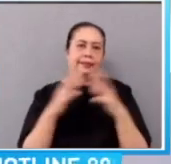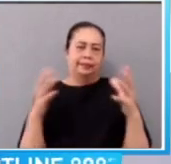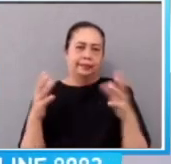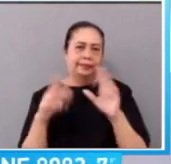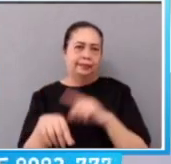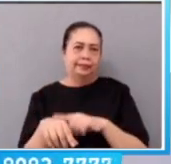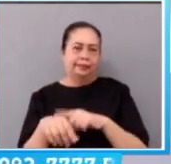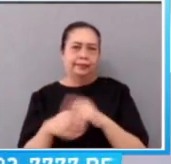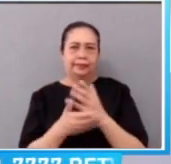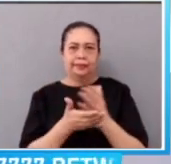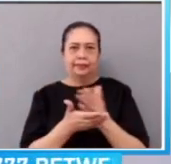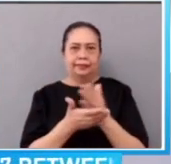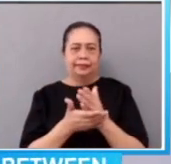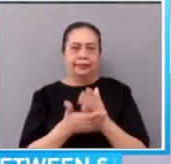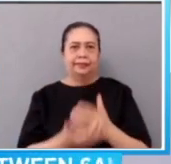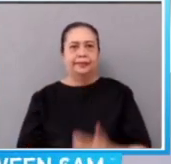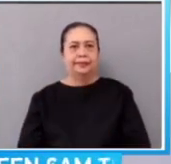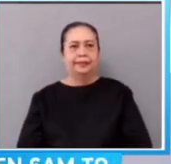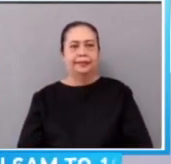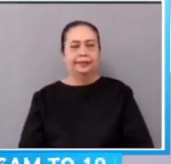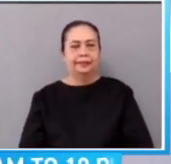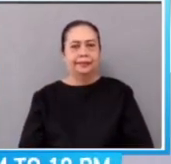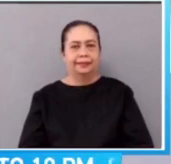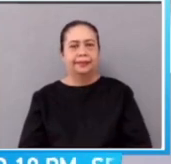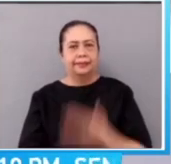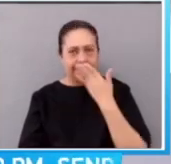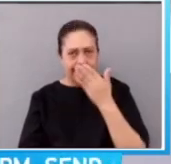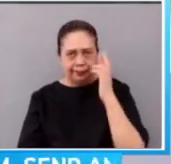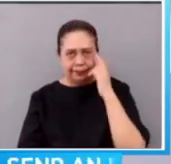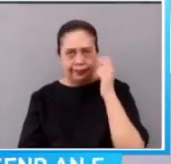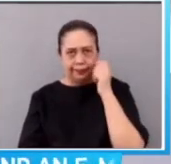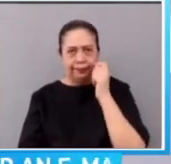sa Balitang Hali. Salamat, Rafi. And